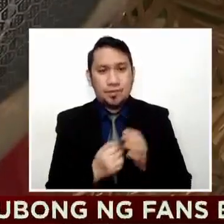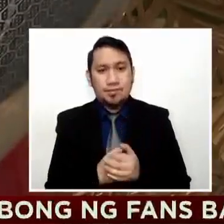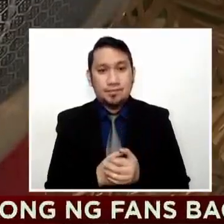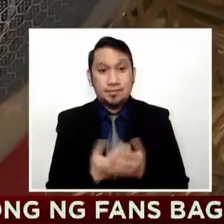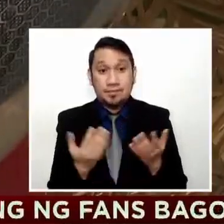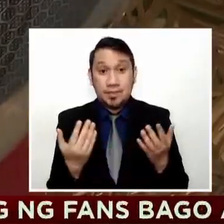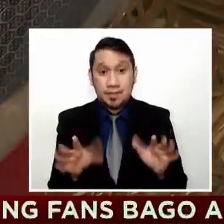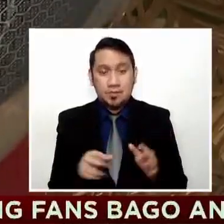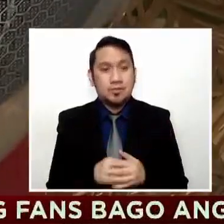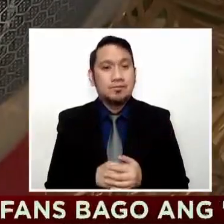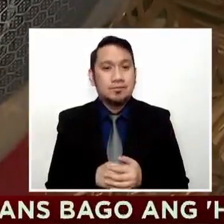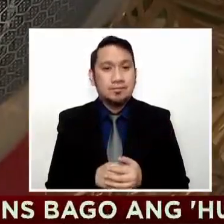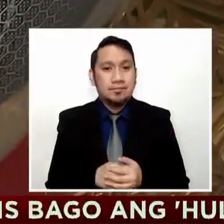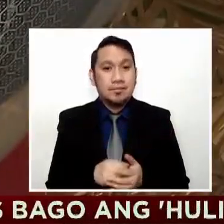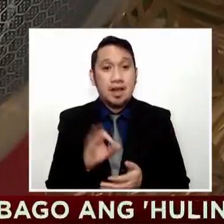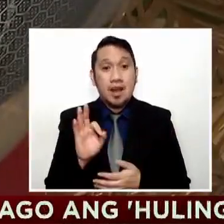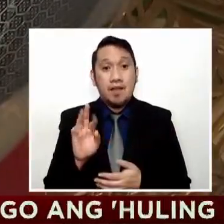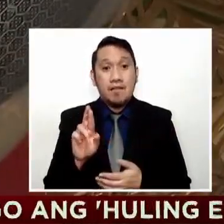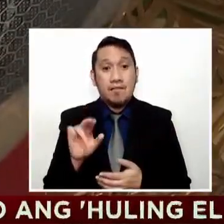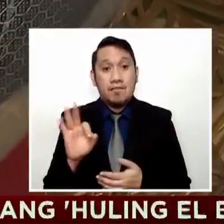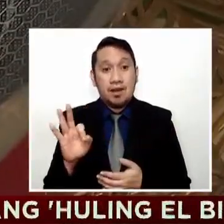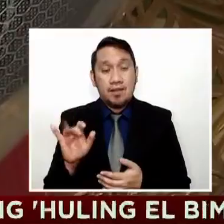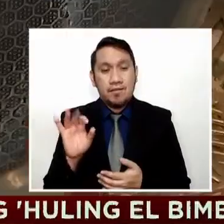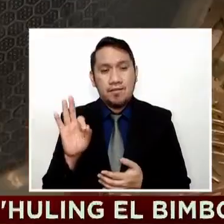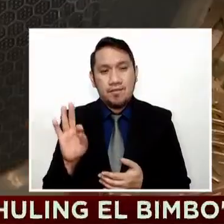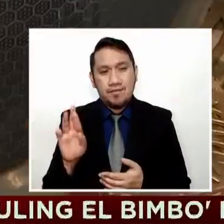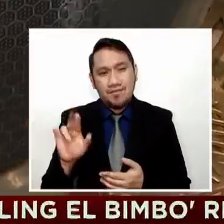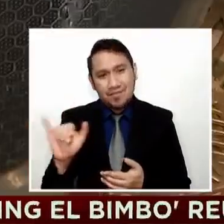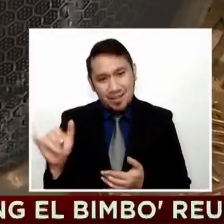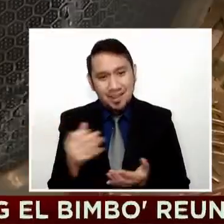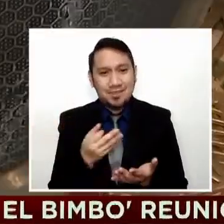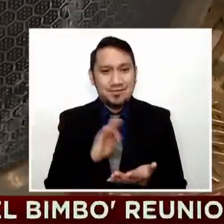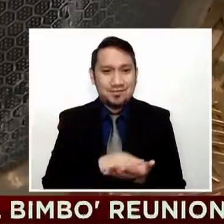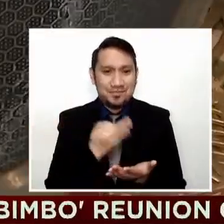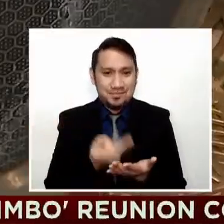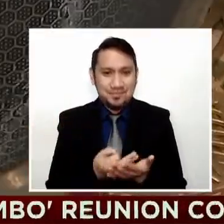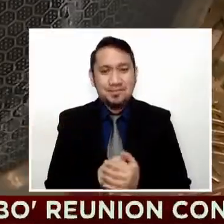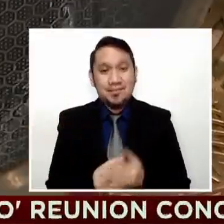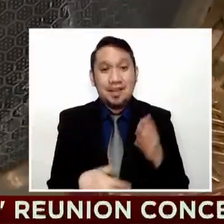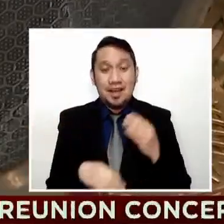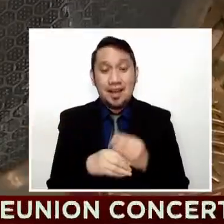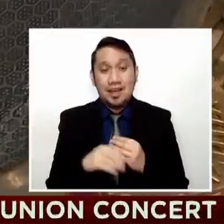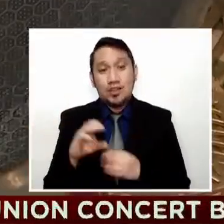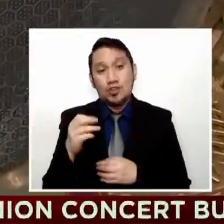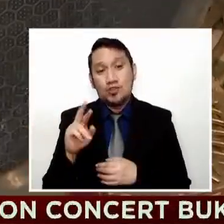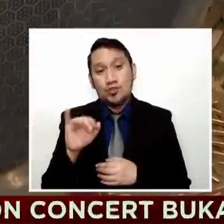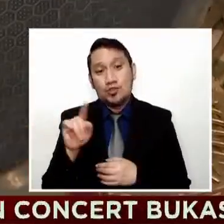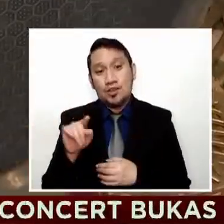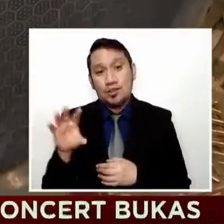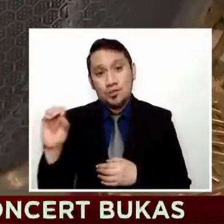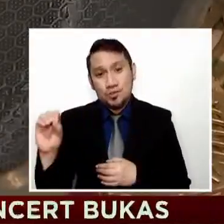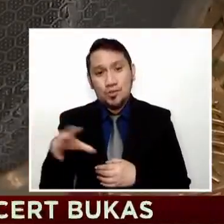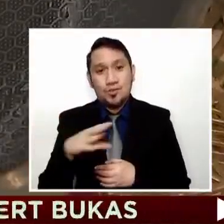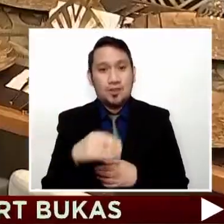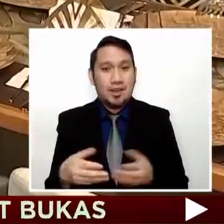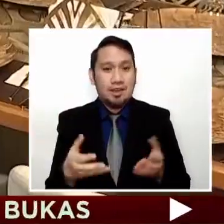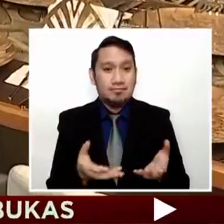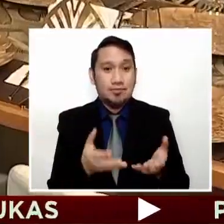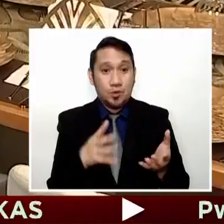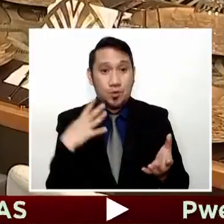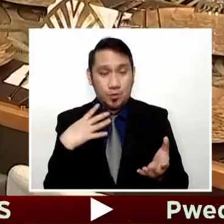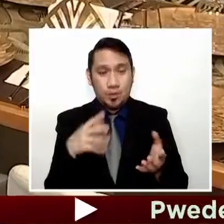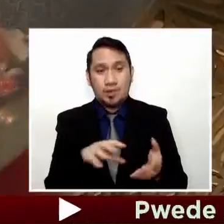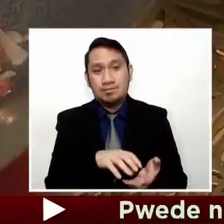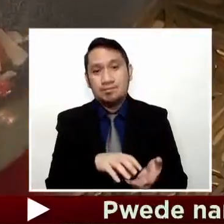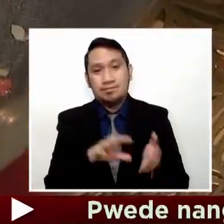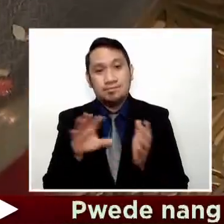bagnet, pwede na itong iprito hanggang maging golden brown. Isunod ang chorizo sa pagprito, hainin at itabi muna.